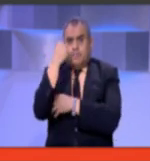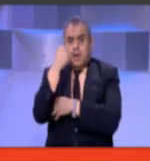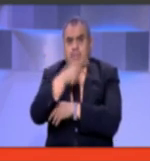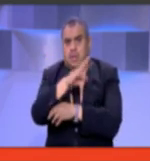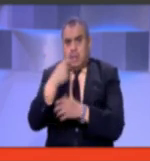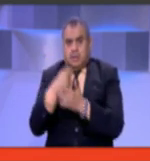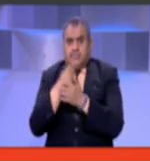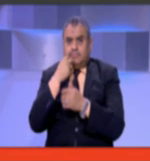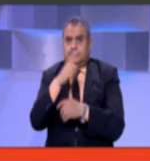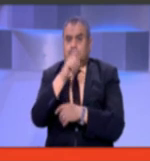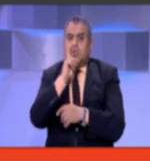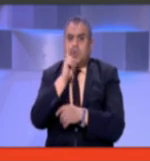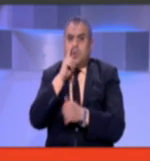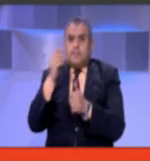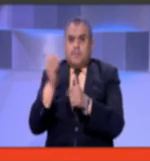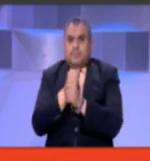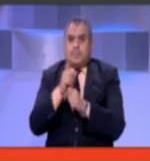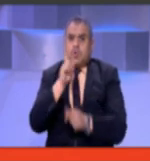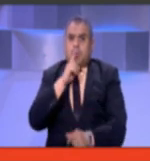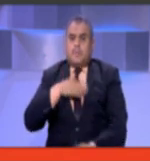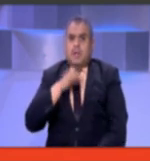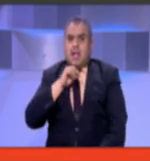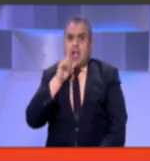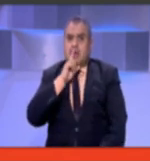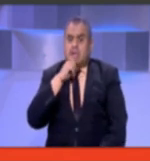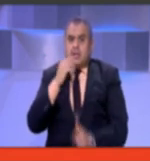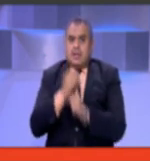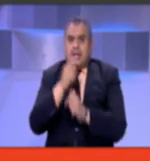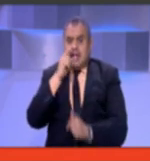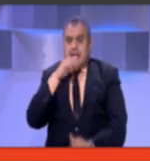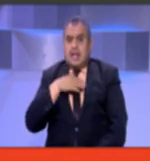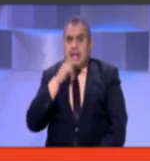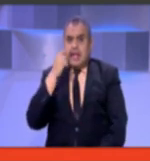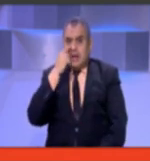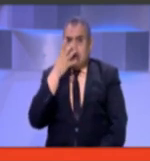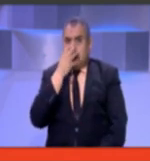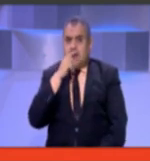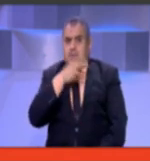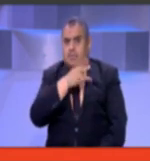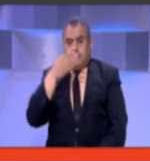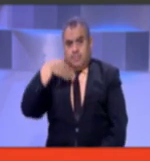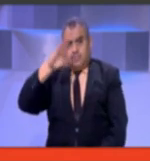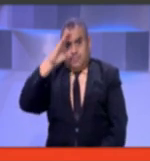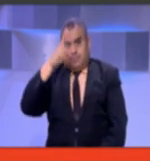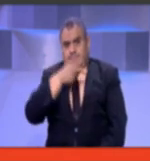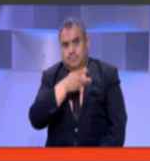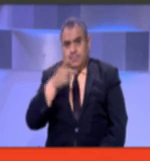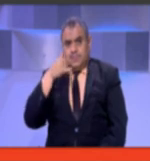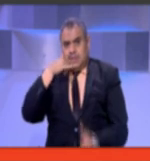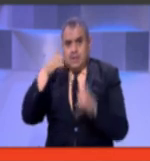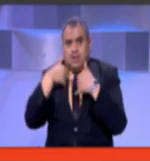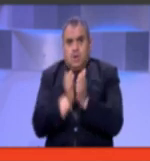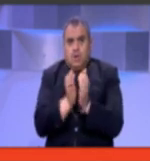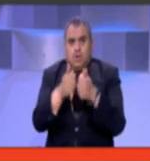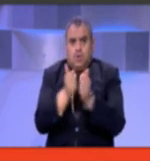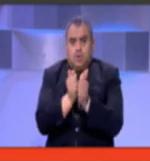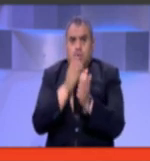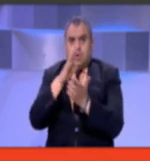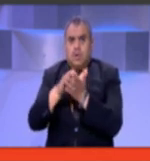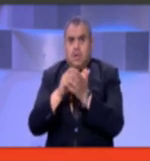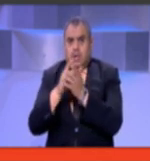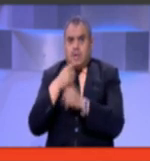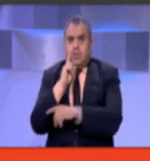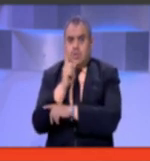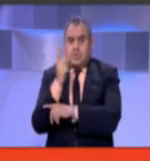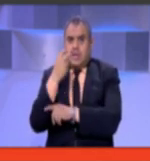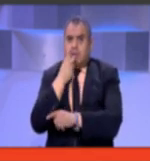والأم البطلة، يعني أم آدم الأستاذة مها صالح. طبعا أنا برحب بيكو، ويعني هبدأ مع أستاذ